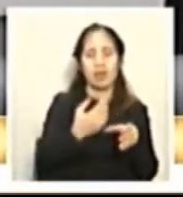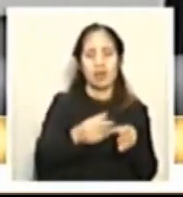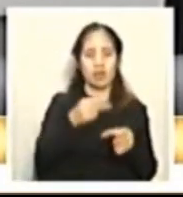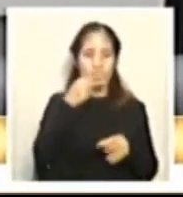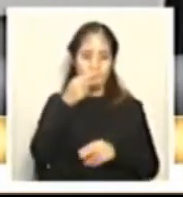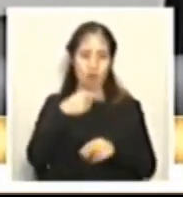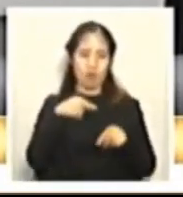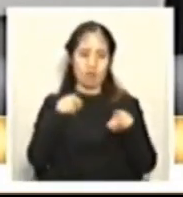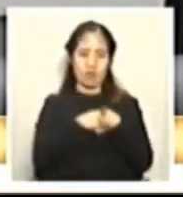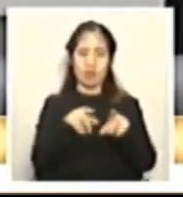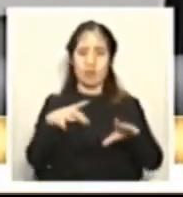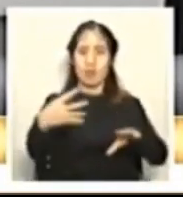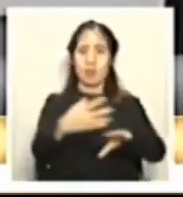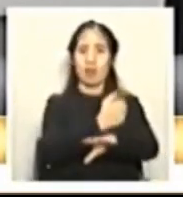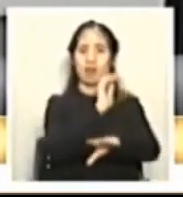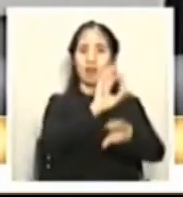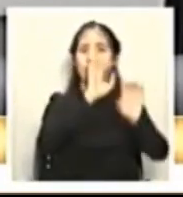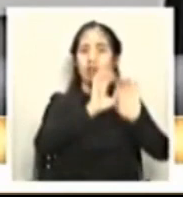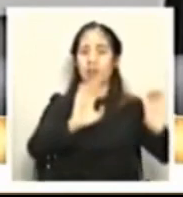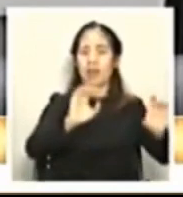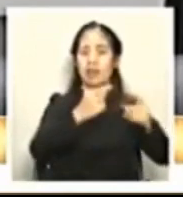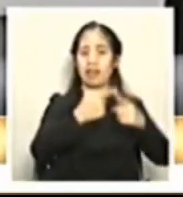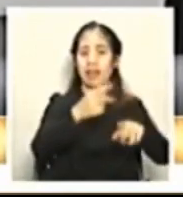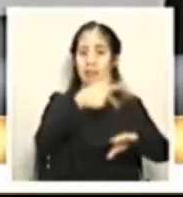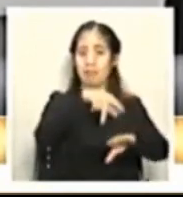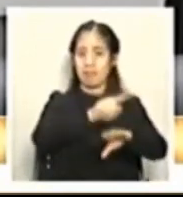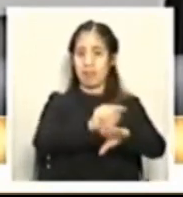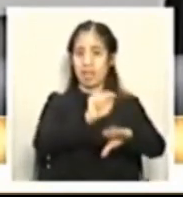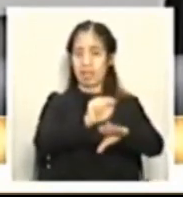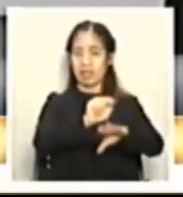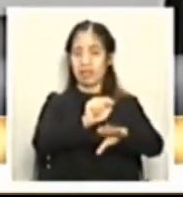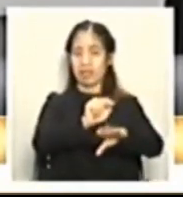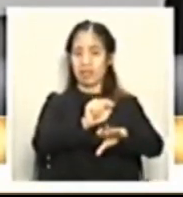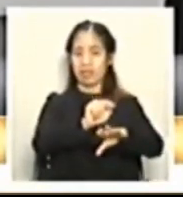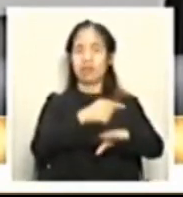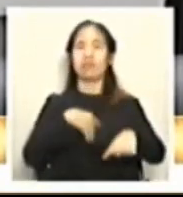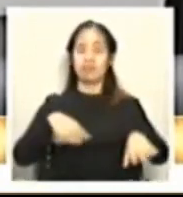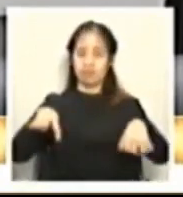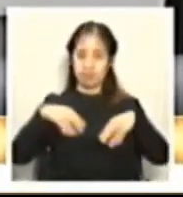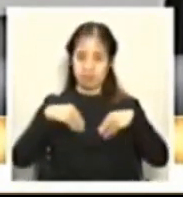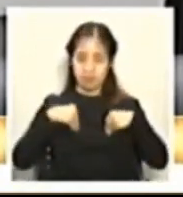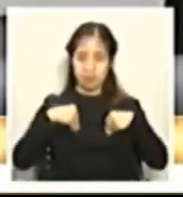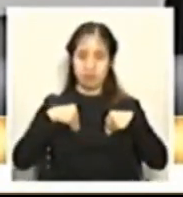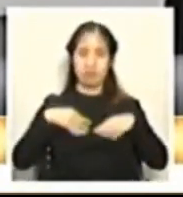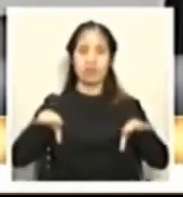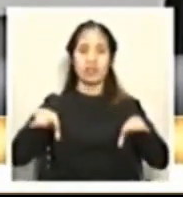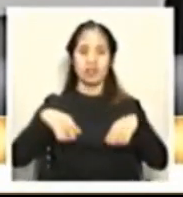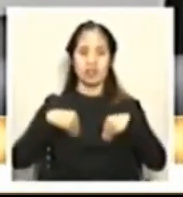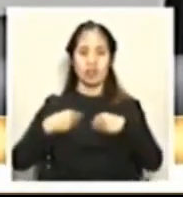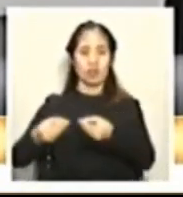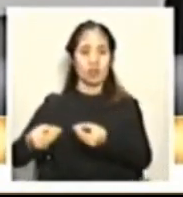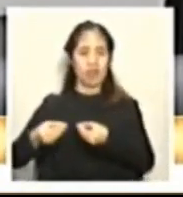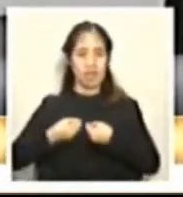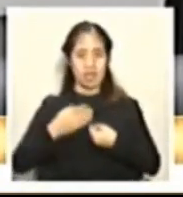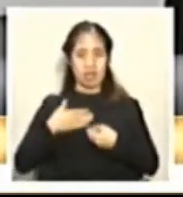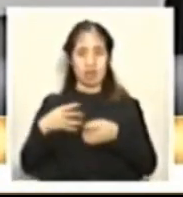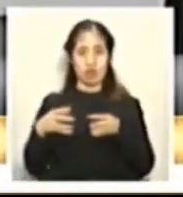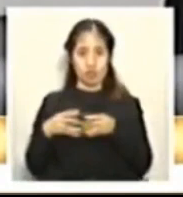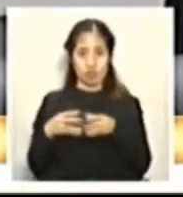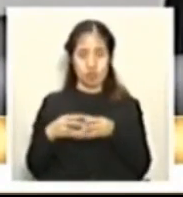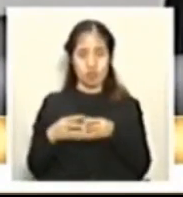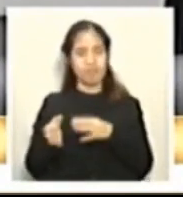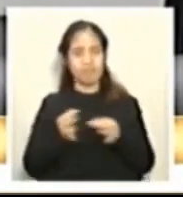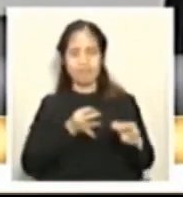ดียวกับรัฐบาลแต่ประธานสภาผู้แทนราษฎรในขณะนั้นยินยอม ให้พวกผมซึ่งเป็นฝ่ายค้านอภิปร